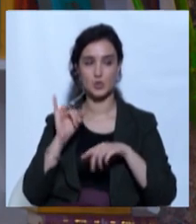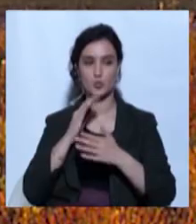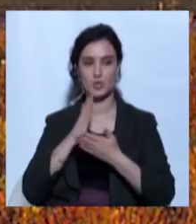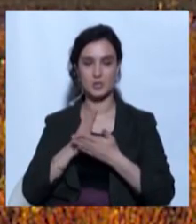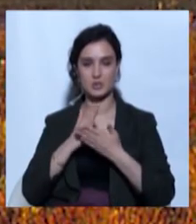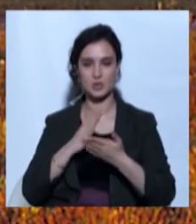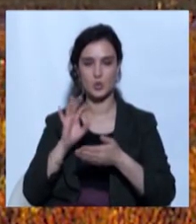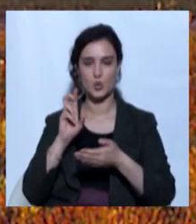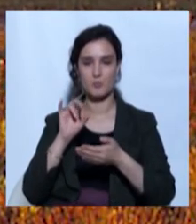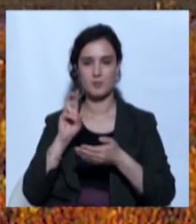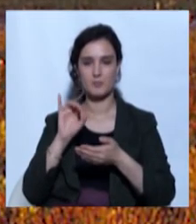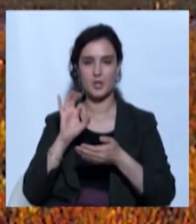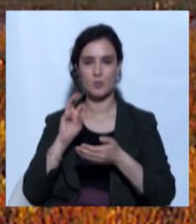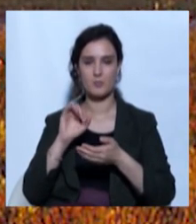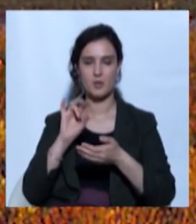გახლავთ